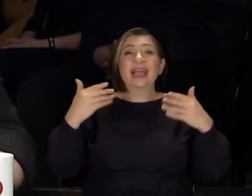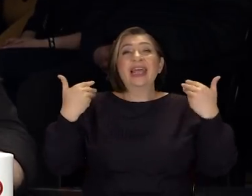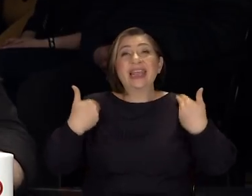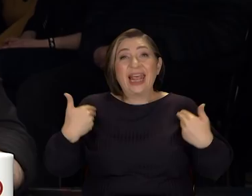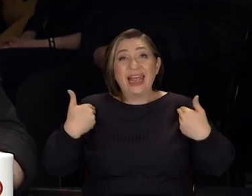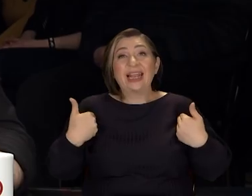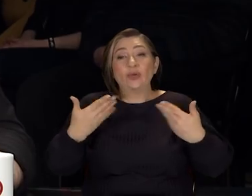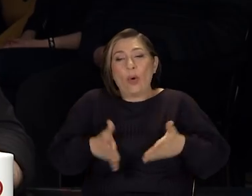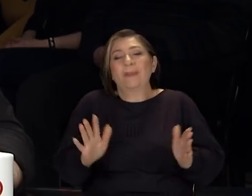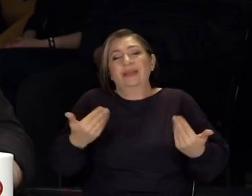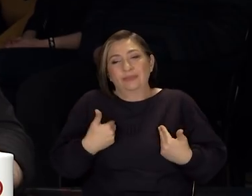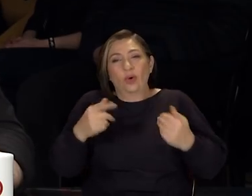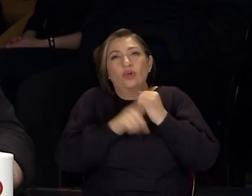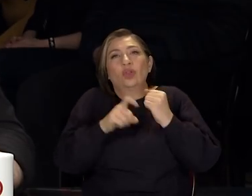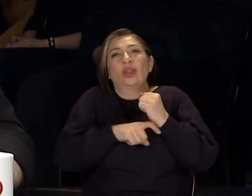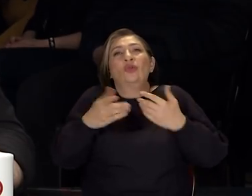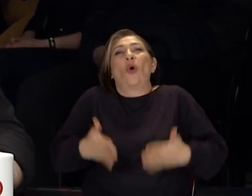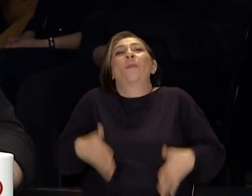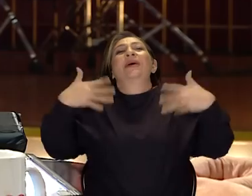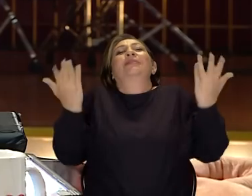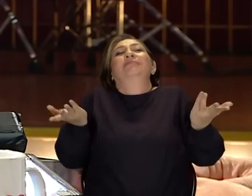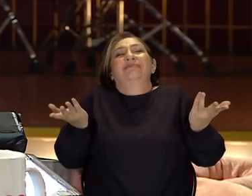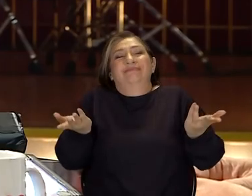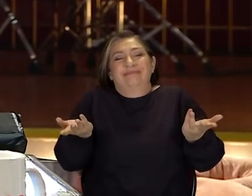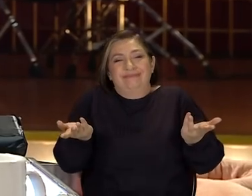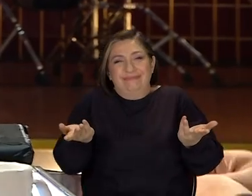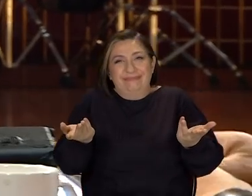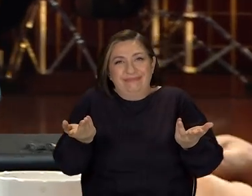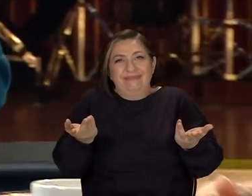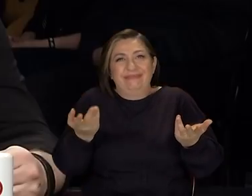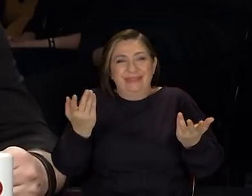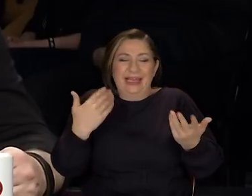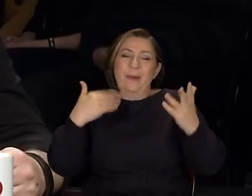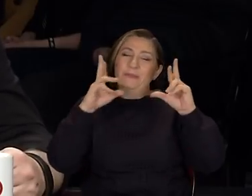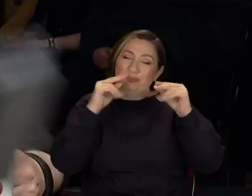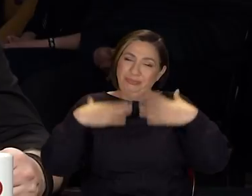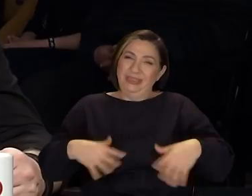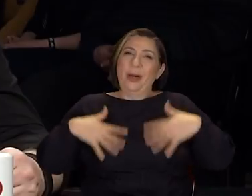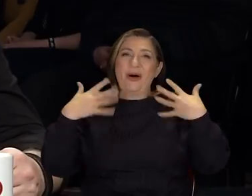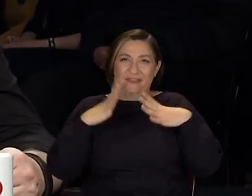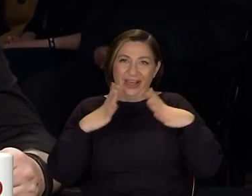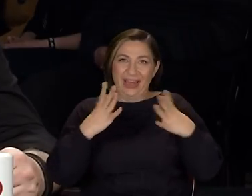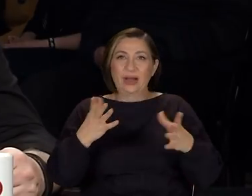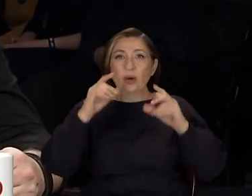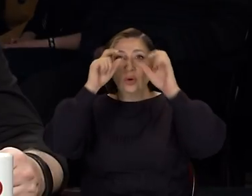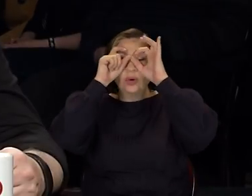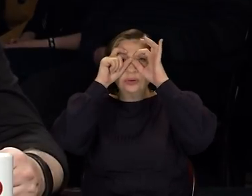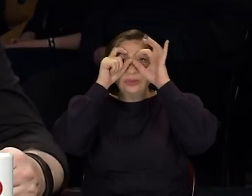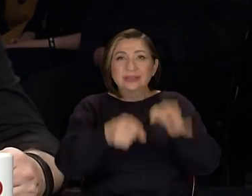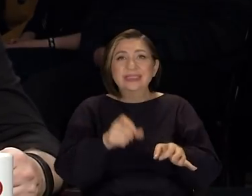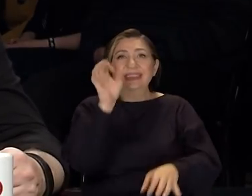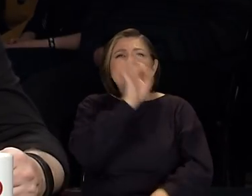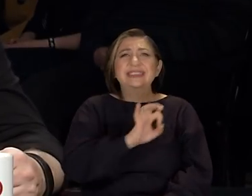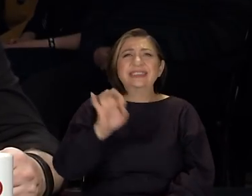ve şeyle doğmadım tabii. Kot, kot pantolonla doğmadım ama yani. Evet. Ama öyle sananlar var. Gözlüğümü hiç çıkartmadım. Yani işte